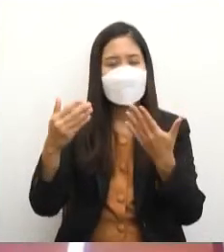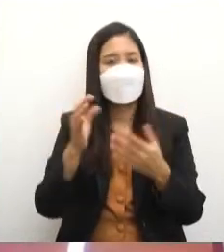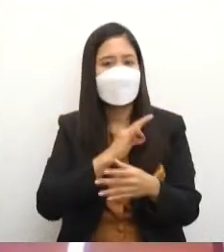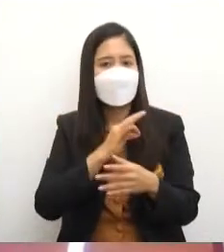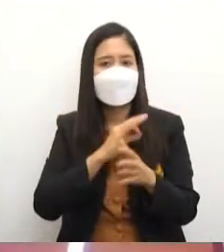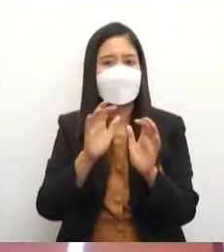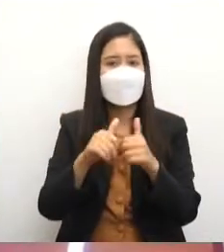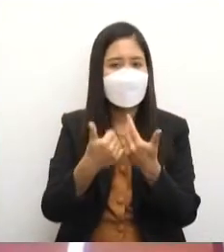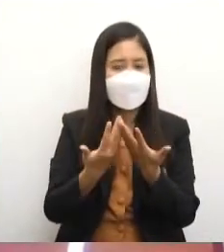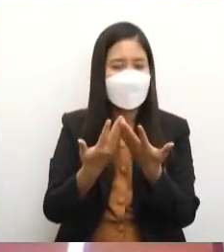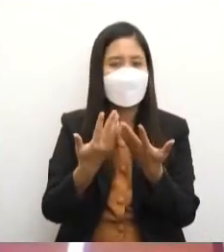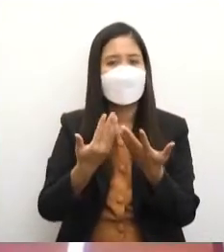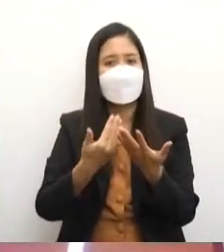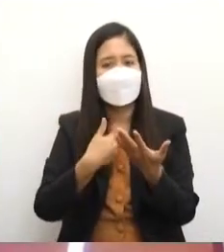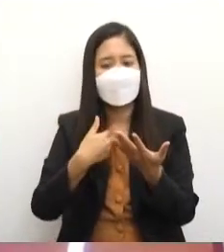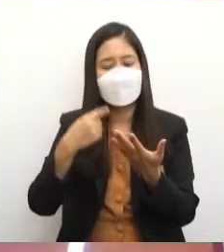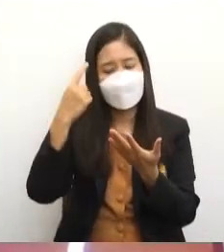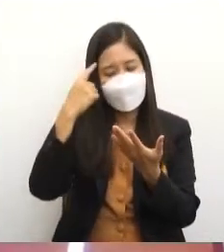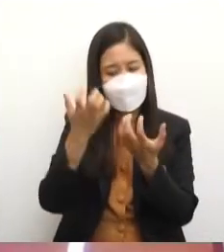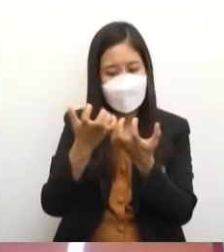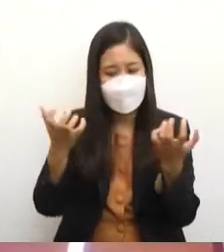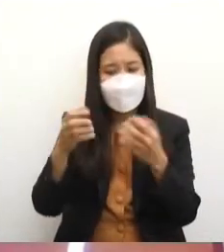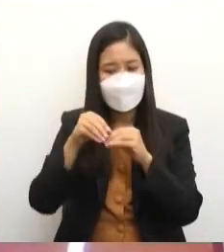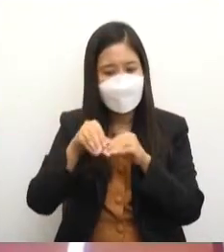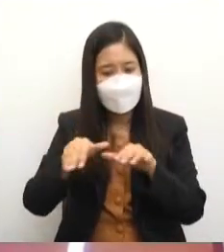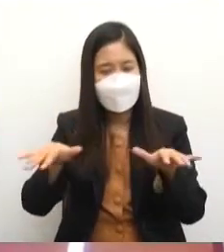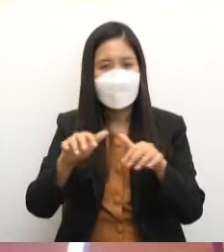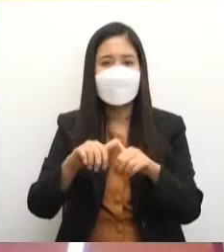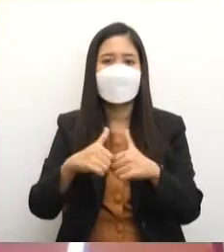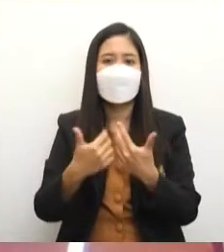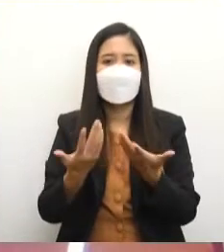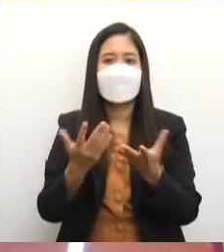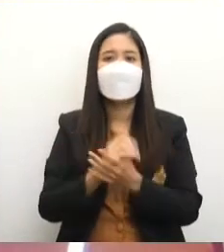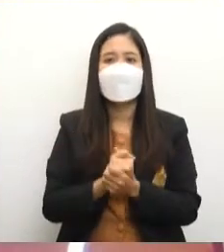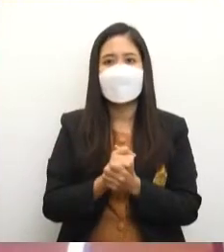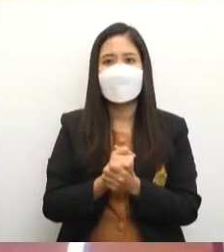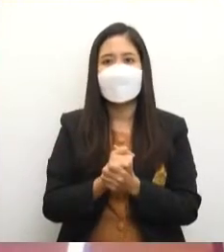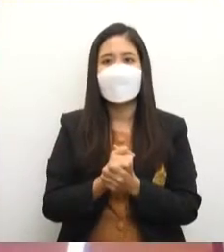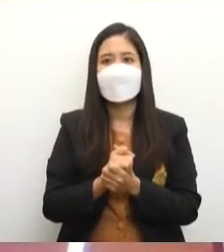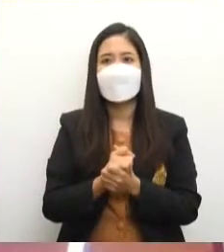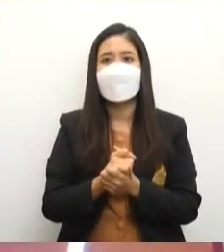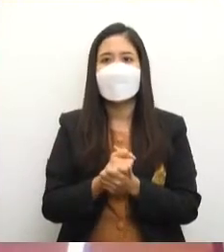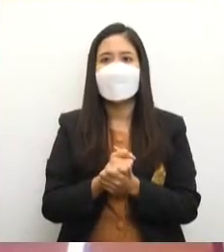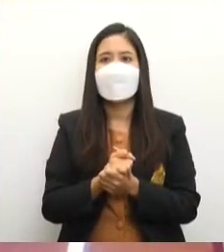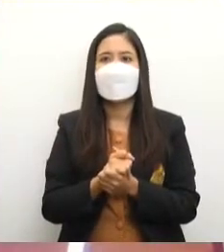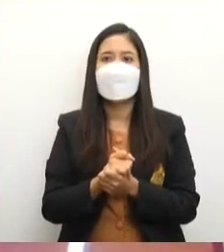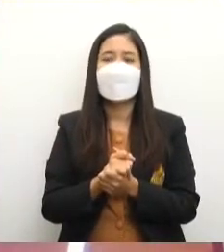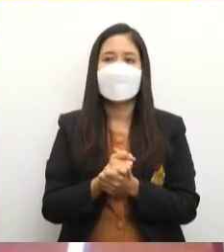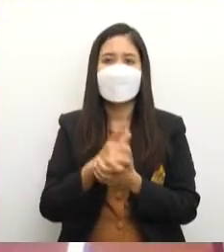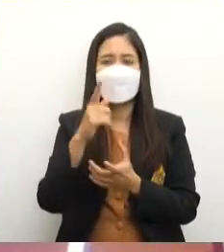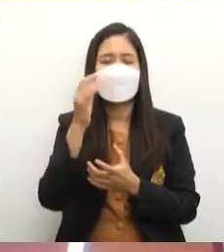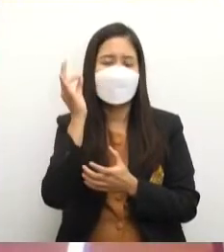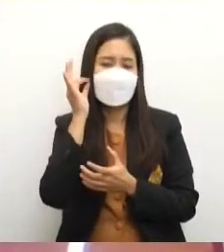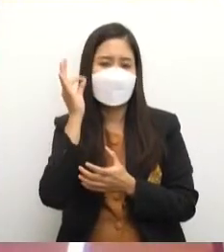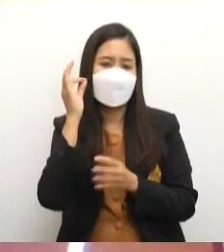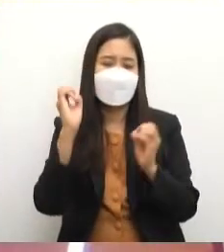ประโยชน์ยังไงหรือจะขยายผลยังไงต่อจากสิ่งนี้ครับ ค่ะสวัสดีค่ะจากการที่ได้ฟังคุณครูแล้วก็